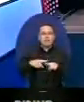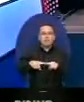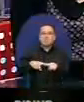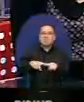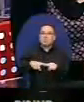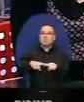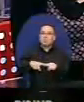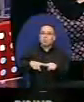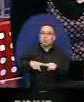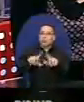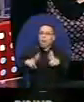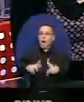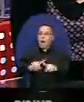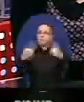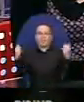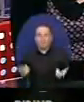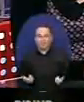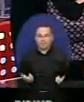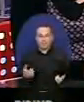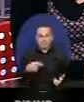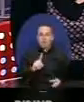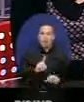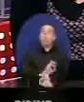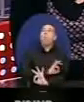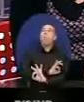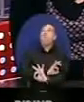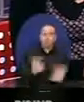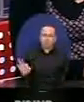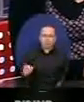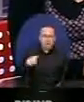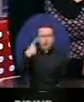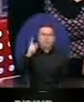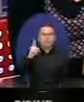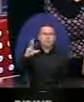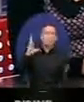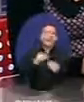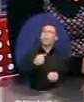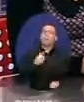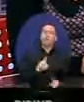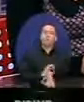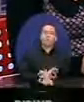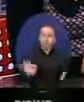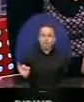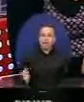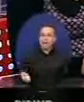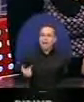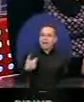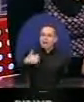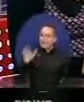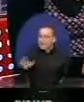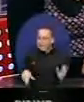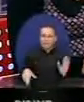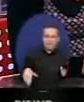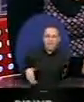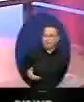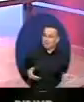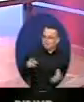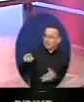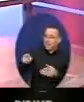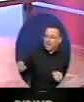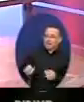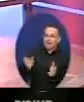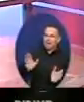אחרת, שאולי לא מושלמת, לא חושבת שאי פעם הייתי מושלמת. אבל זה לא שאת פחות, זה שאת גם וגם. נכון, נכון. שזה הדבר, זה